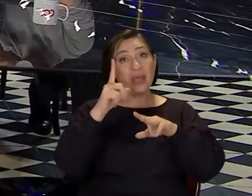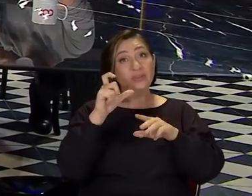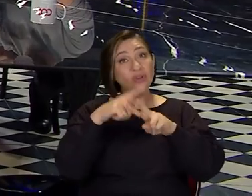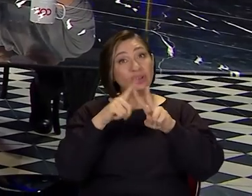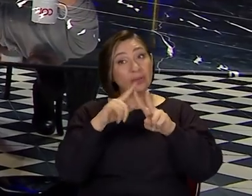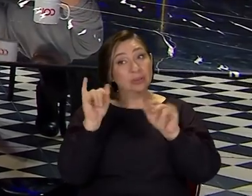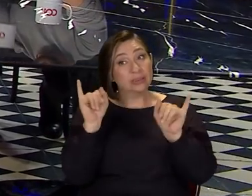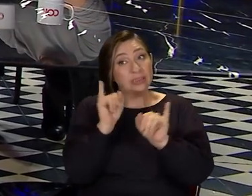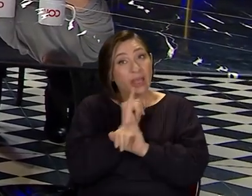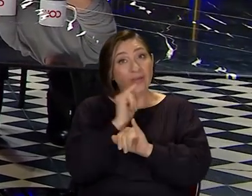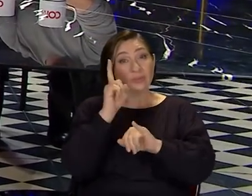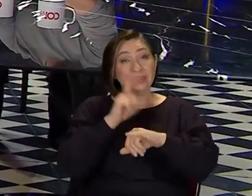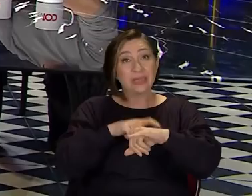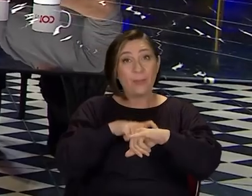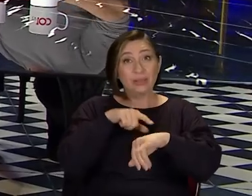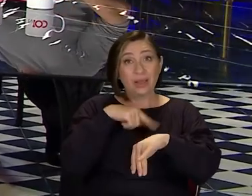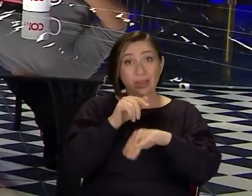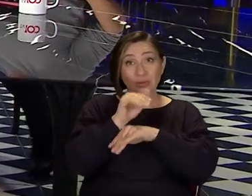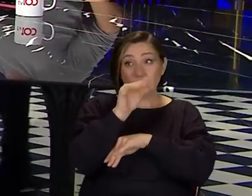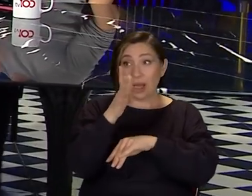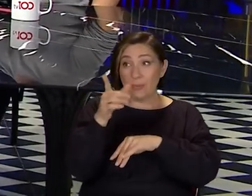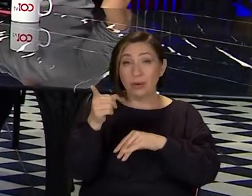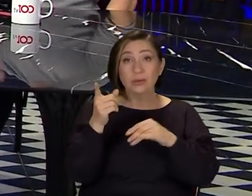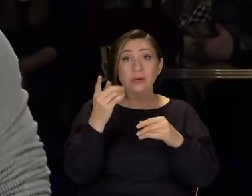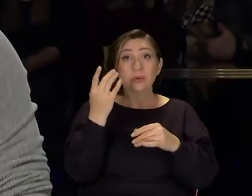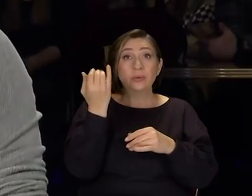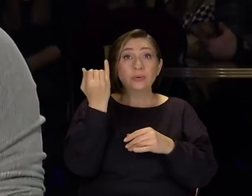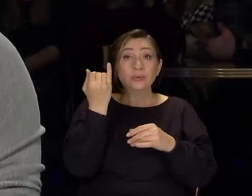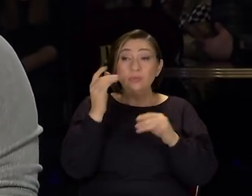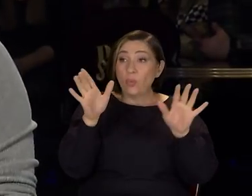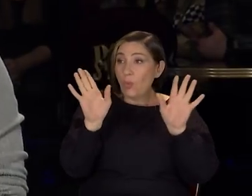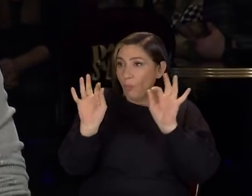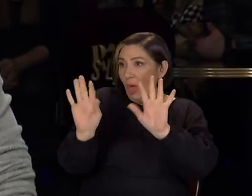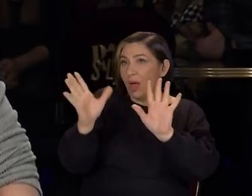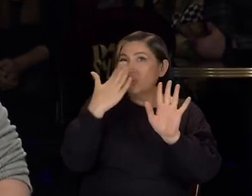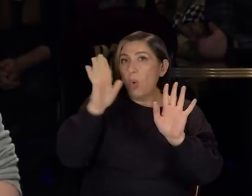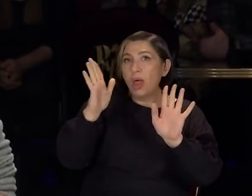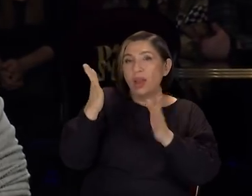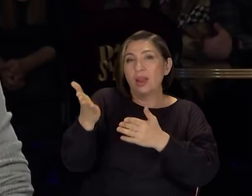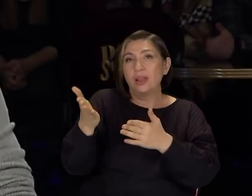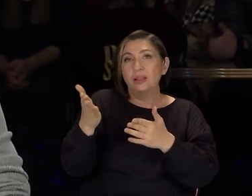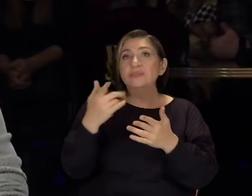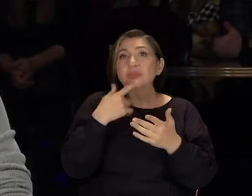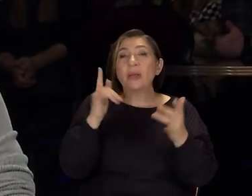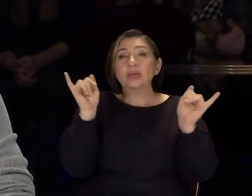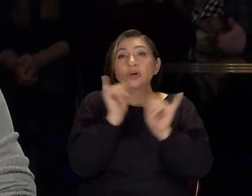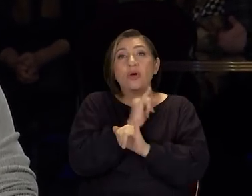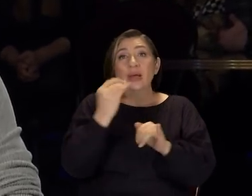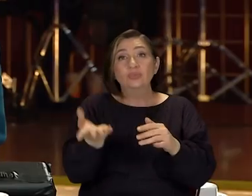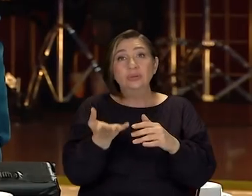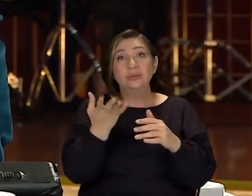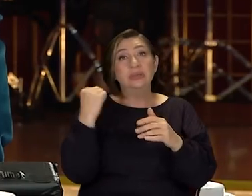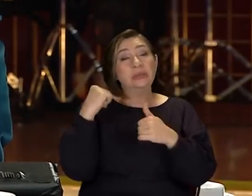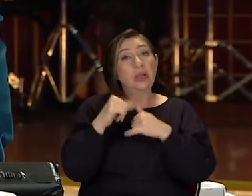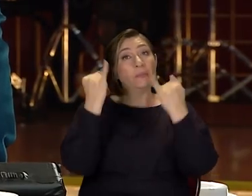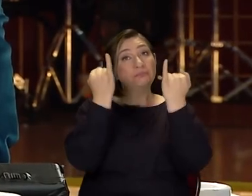yine kilo verdiği bir dönemde yaşıyoruz herhalde değil mi? Abi öyleydi. Fitresiz Sibel Hanım yani, o işte yani şu anda. Evet. Demek ki vermiş doğru. Hakikaten yine